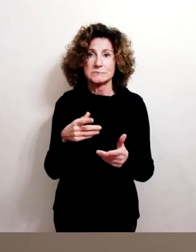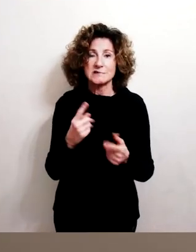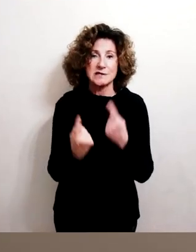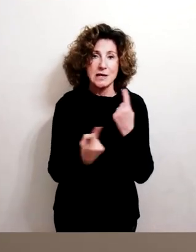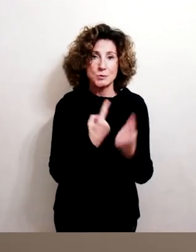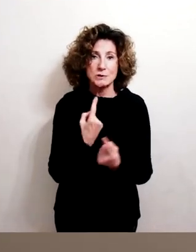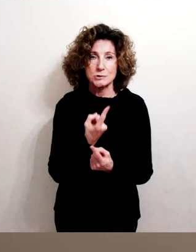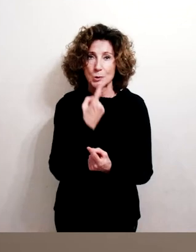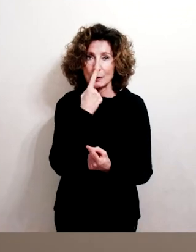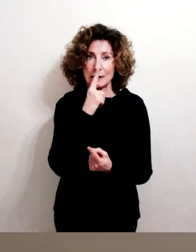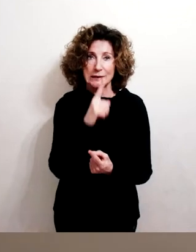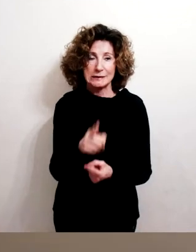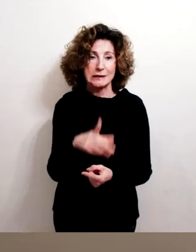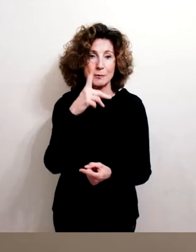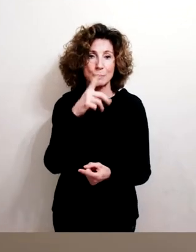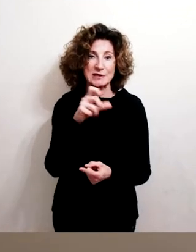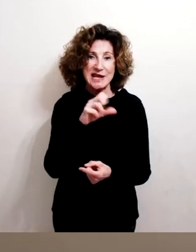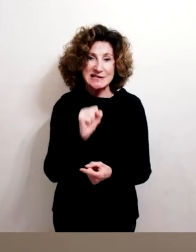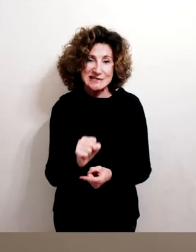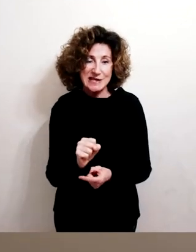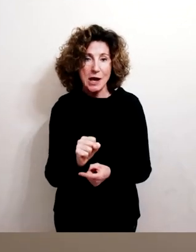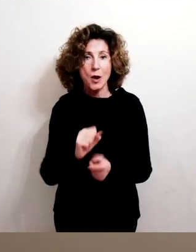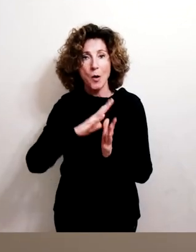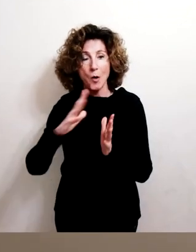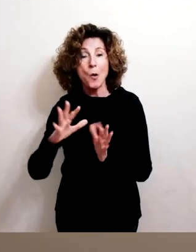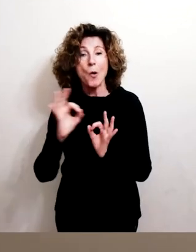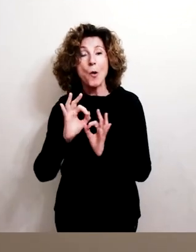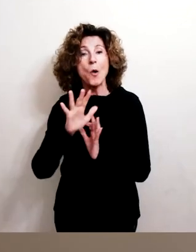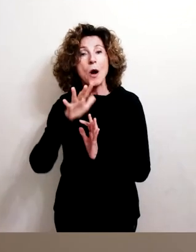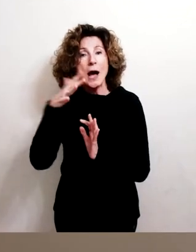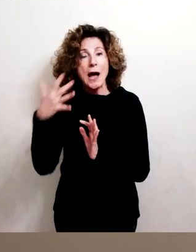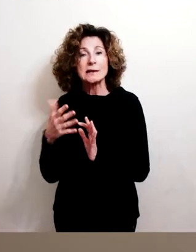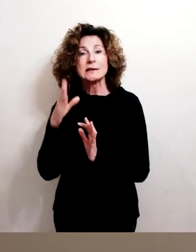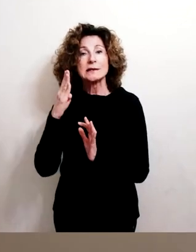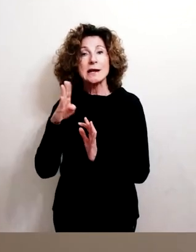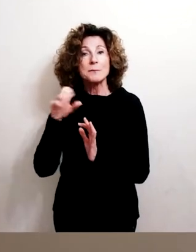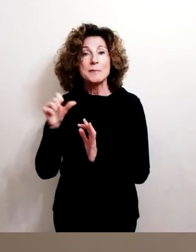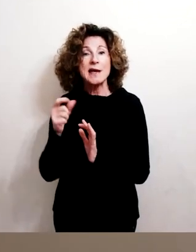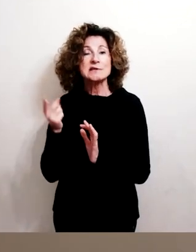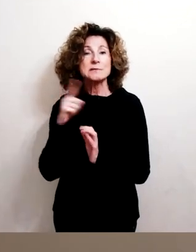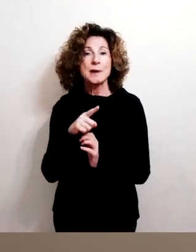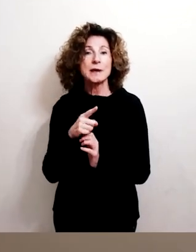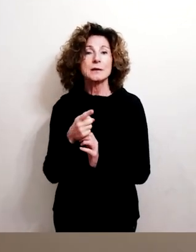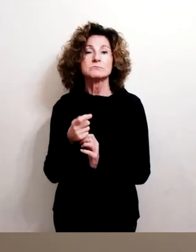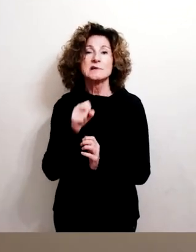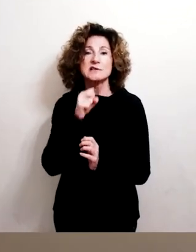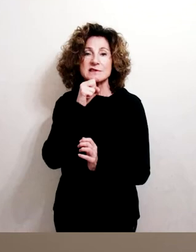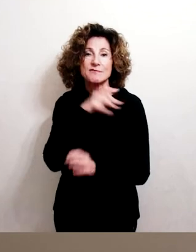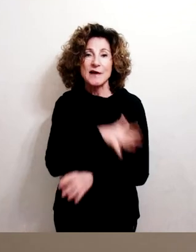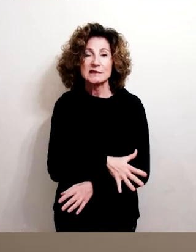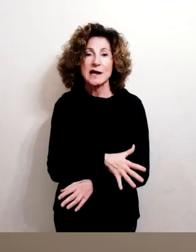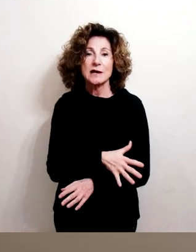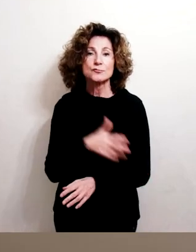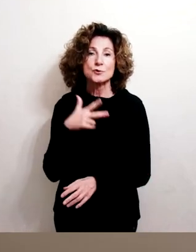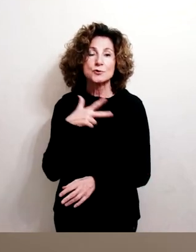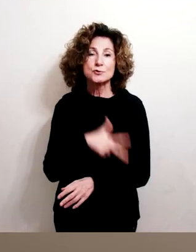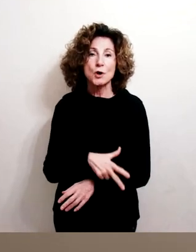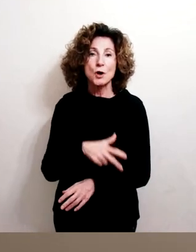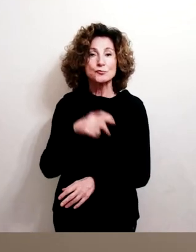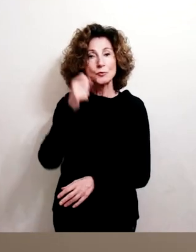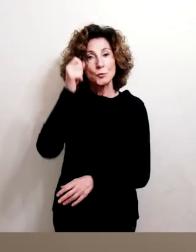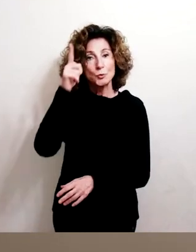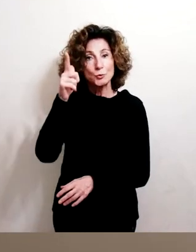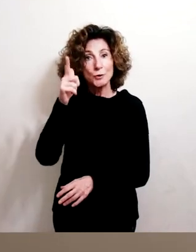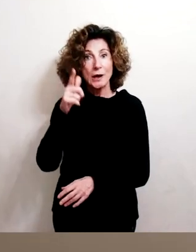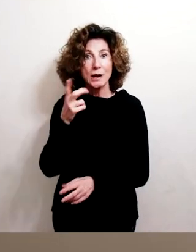problematiche legate al ds ad essere dsa oppure sono best per svantaggio socio economico